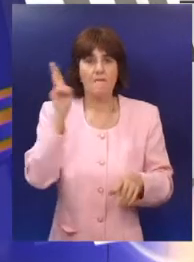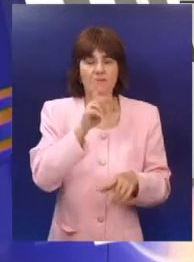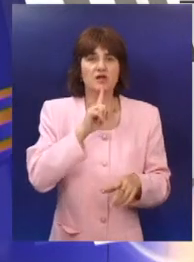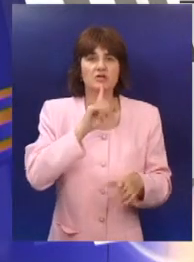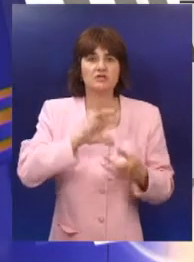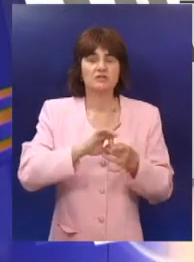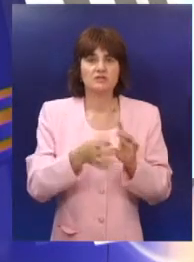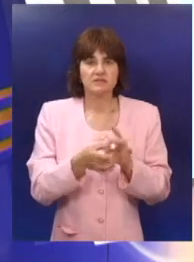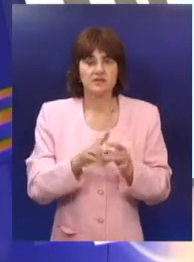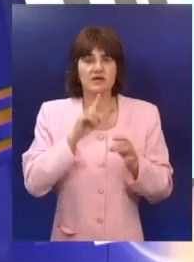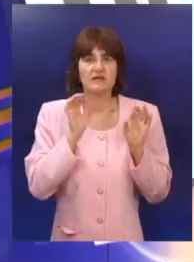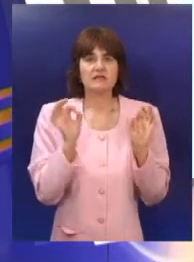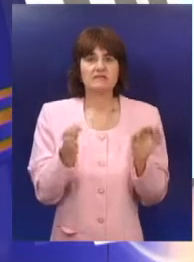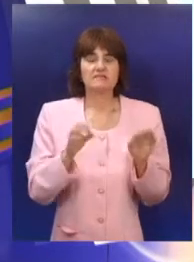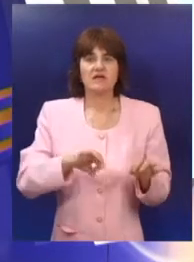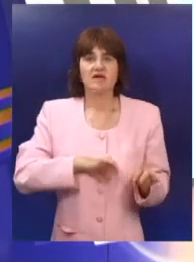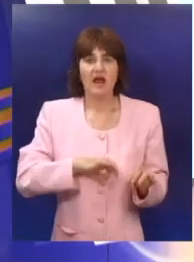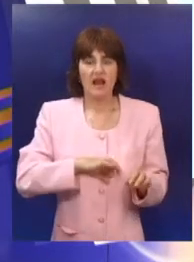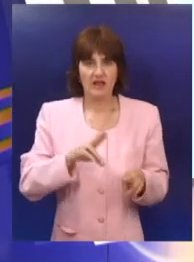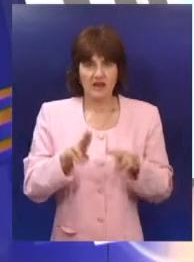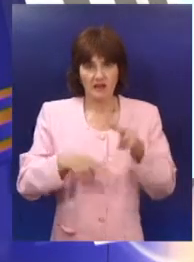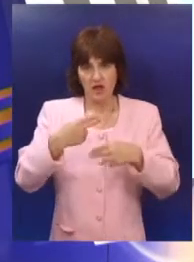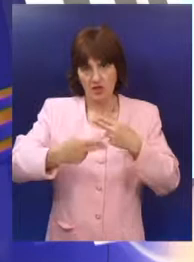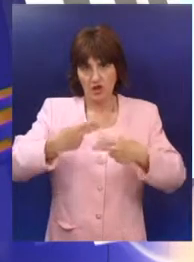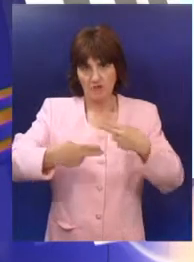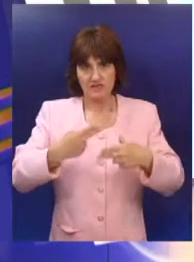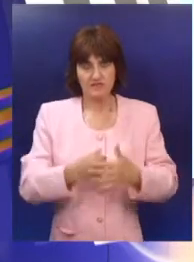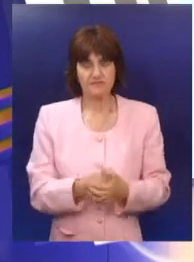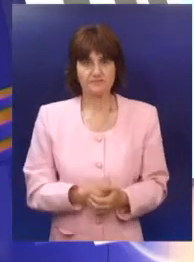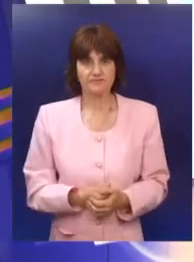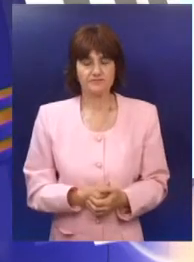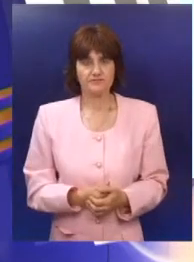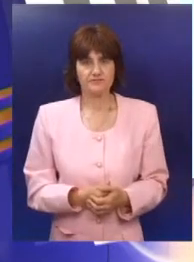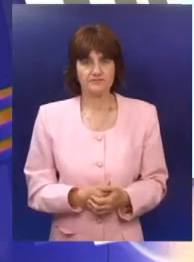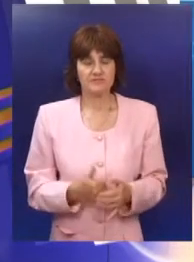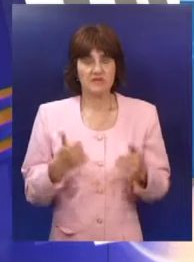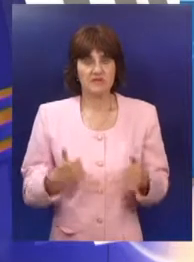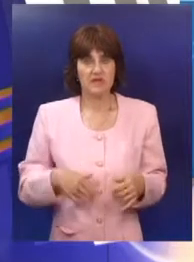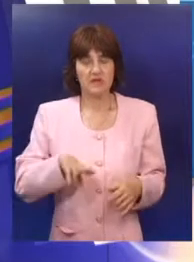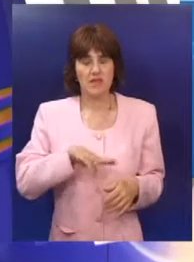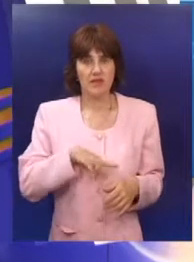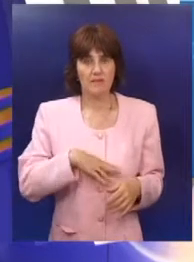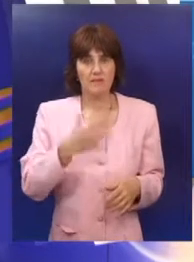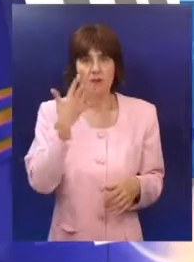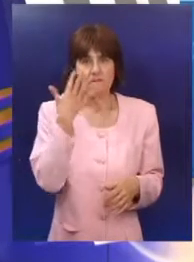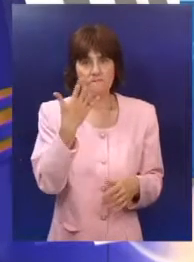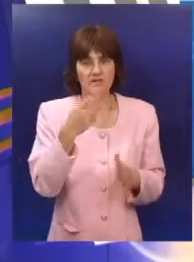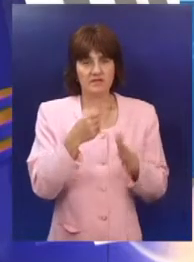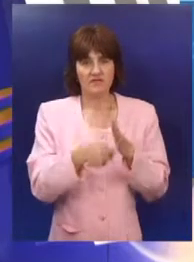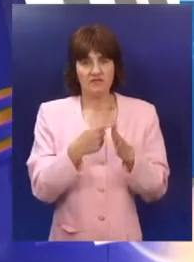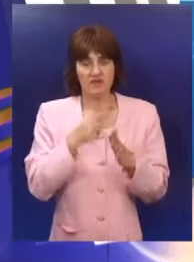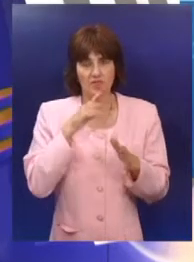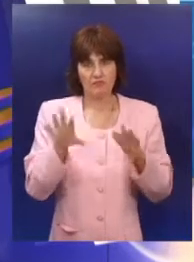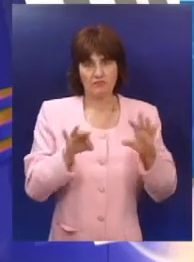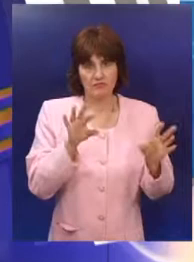najbolju režiju, a bit će dodeljena i specijalna nagrada žirija. Sada imamo 5 naslova koji su pre mjesec dana imali svjetsku premijeru